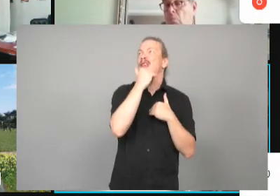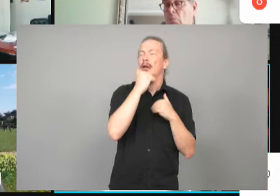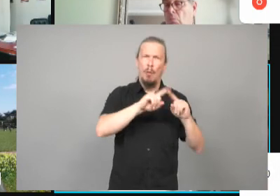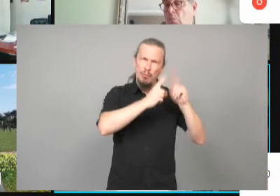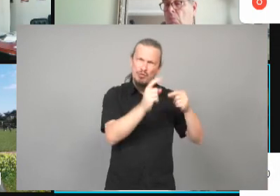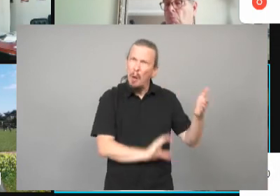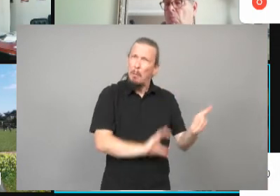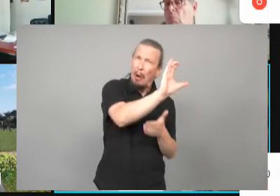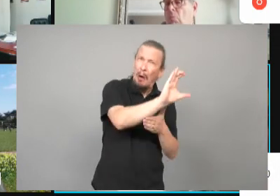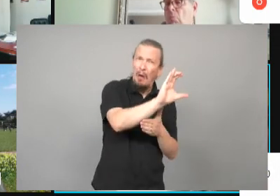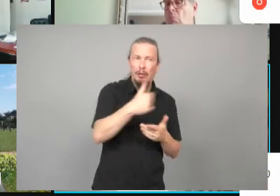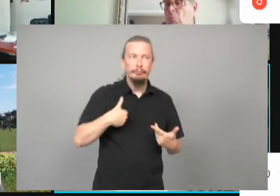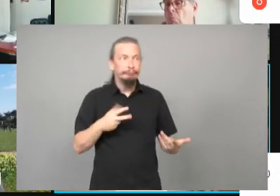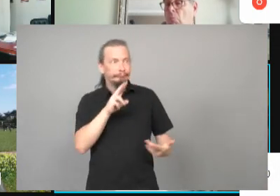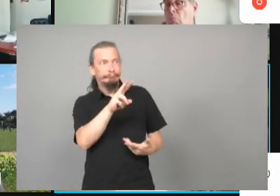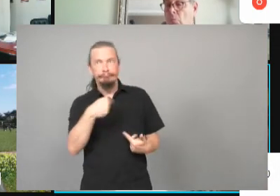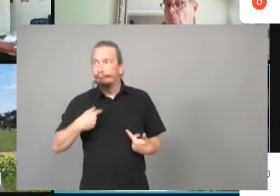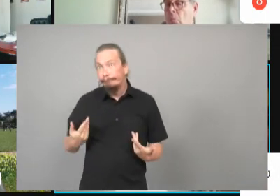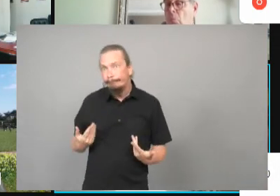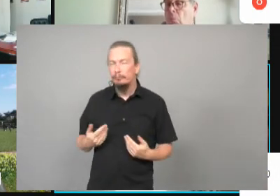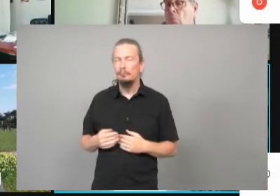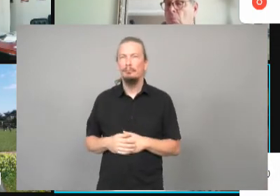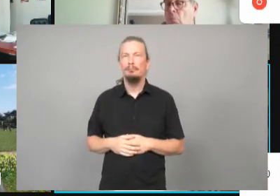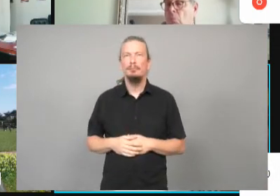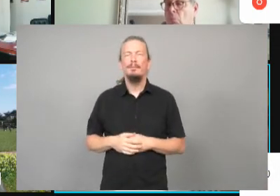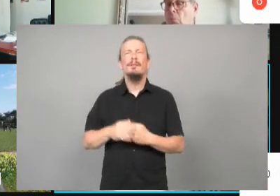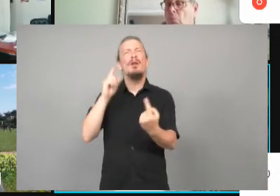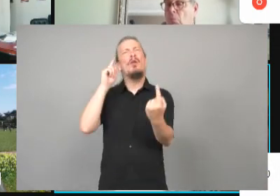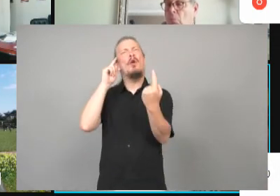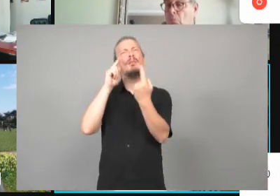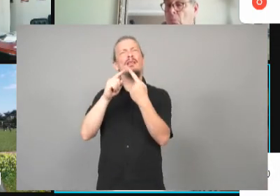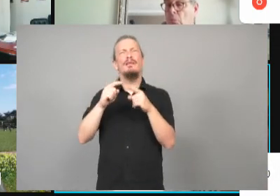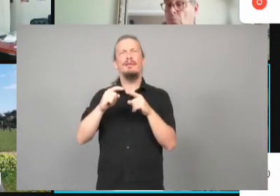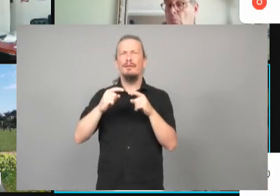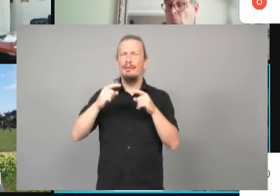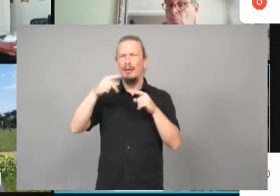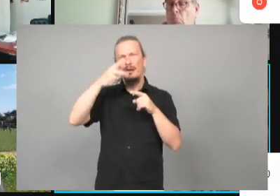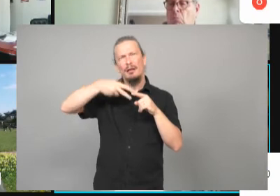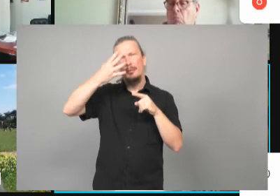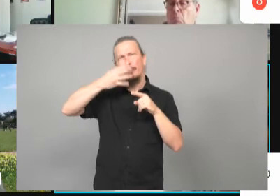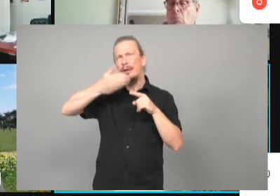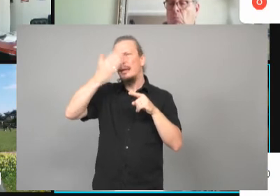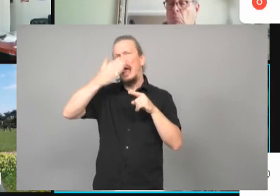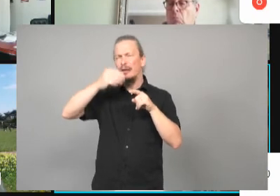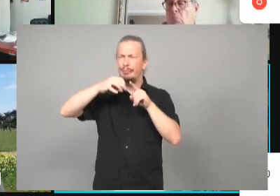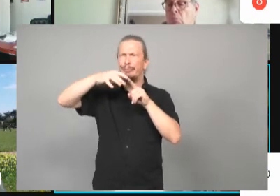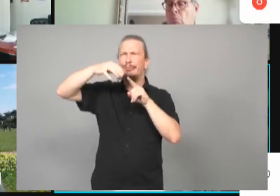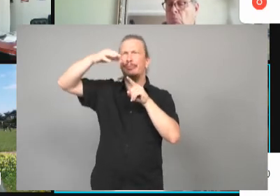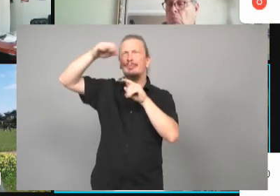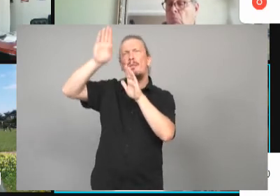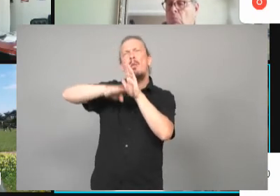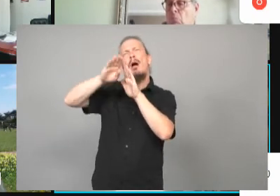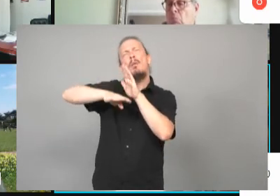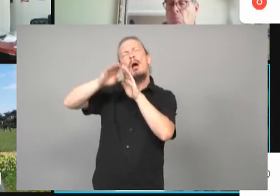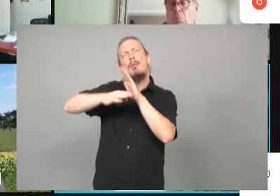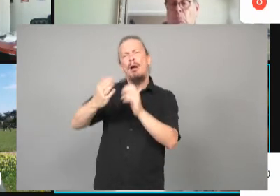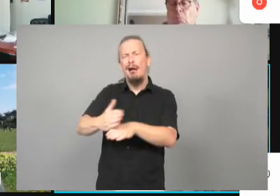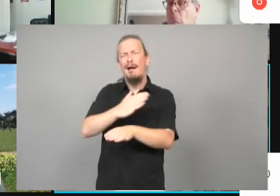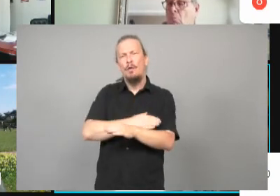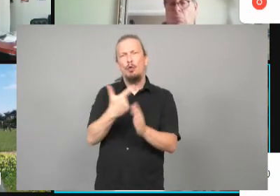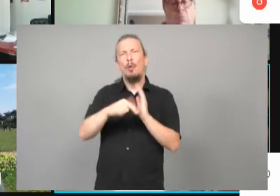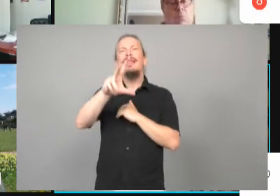Nous nous sommes fixés un objectif de réduction de 27% des émissions de gaz à effet de serre d'ici 2030, par rapport à 2016 dans le